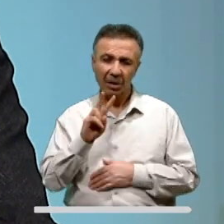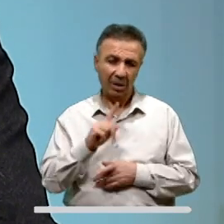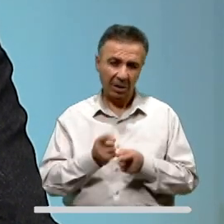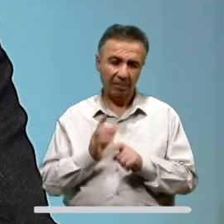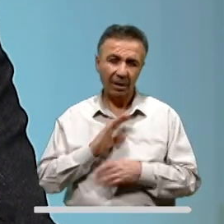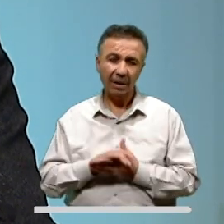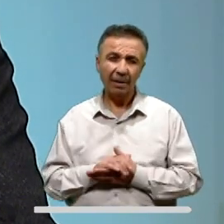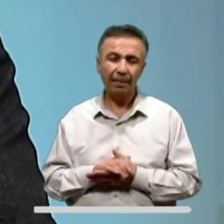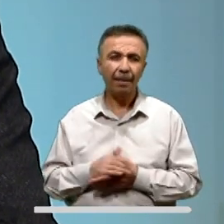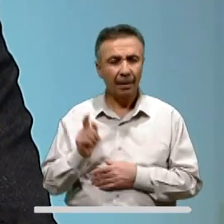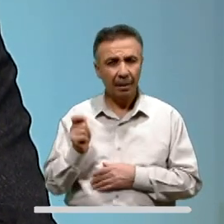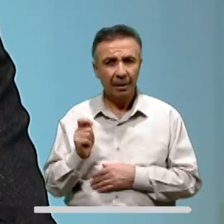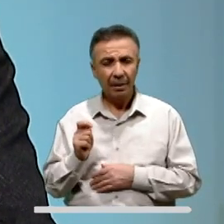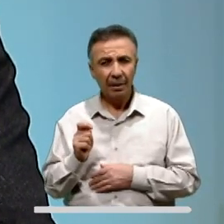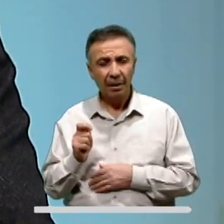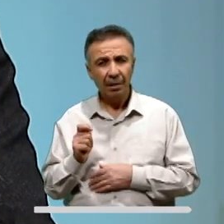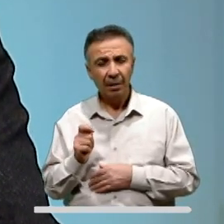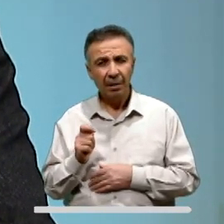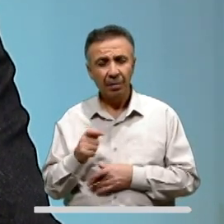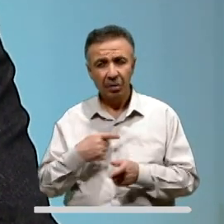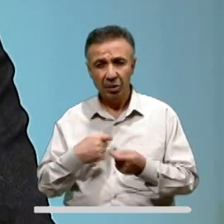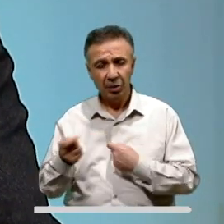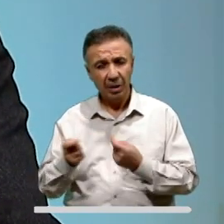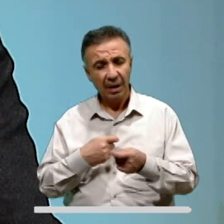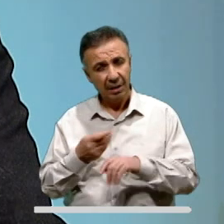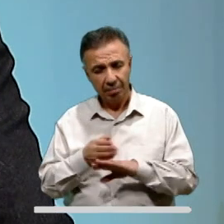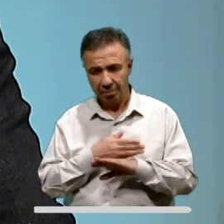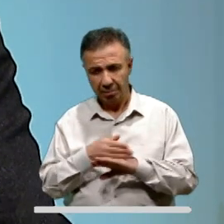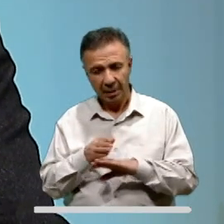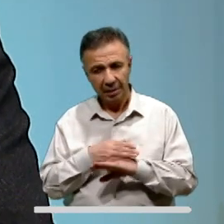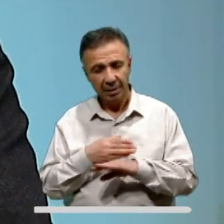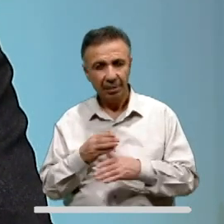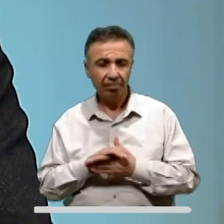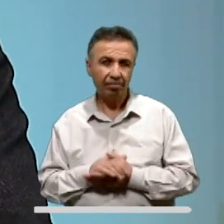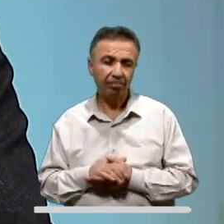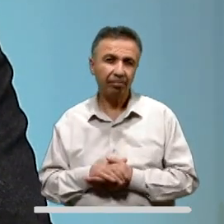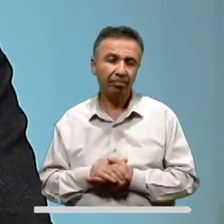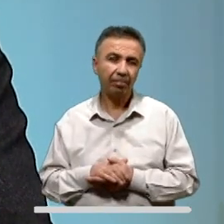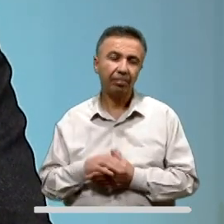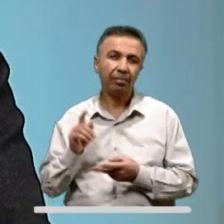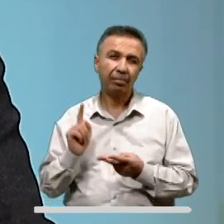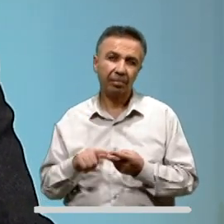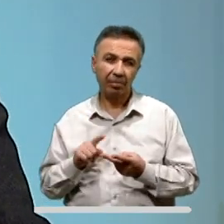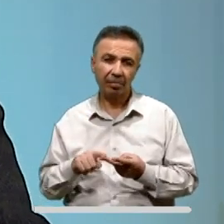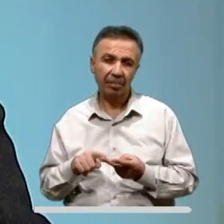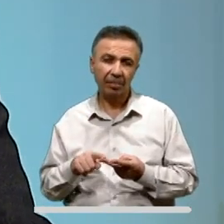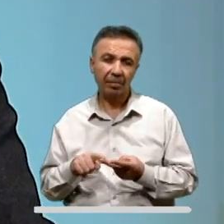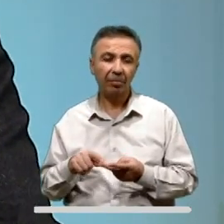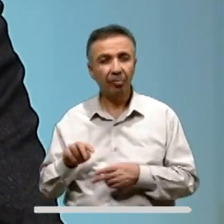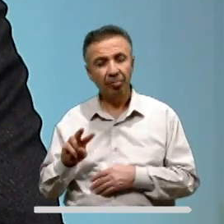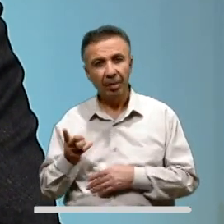Ya hakikaten nami olan ticaret mallarıdır. Altını çiziyorum. Ticaret malı